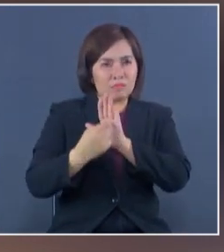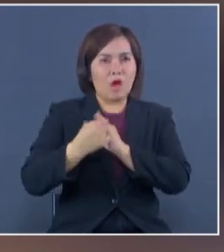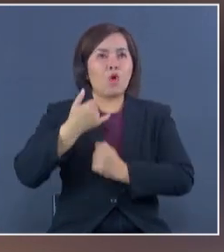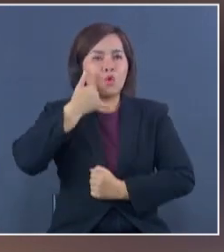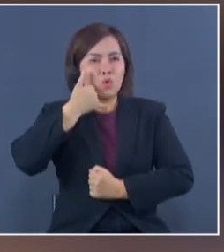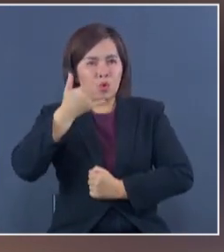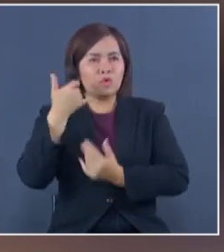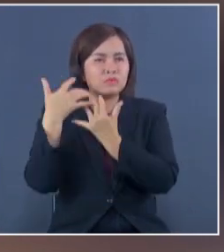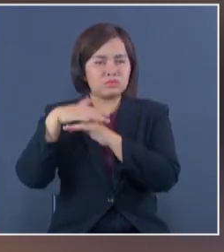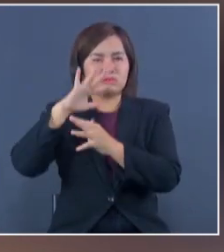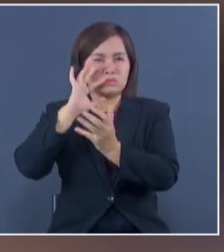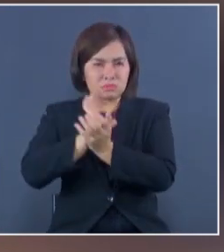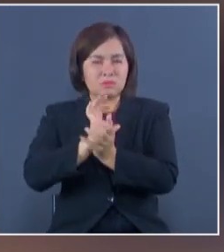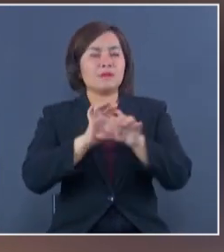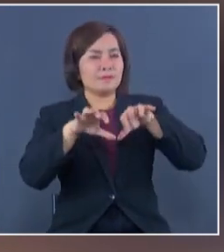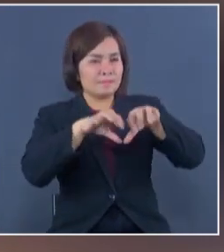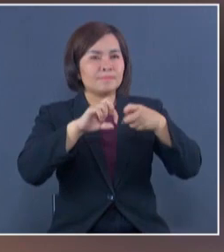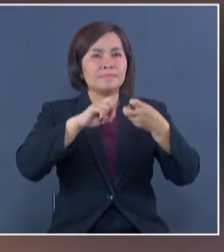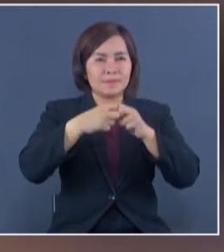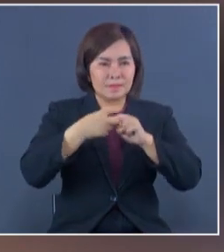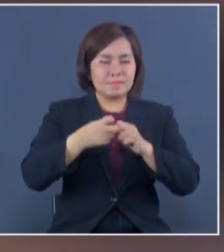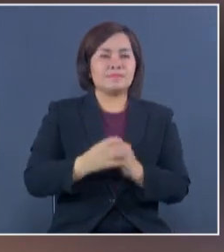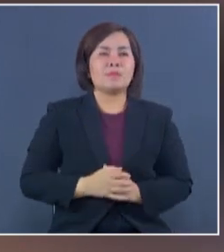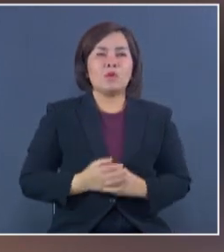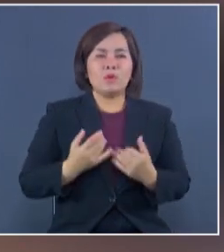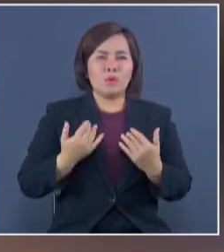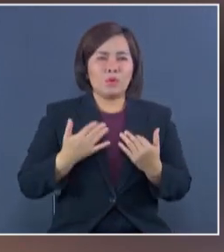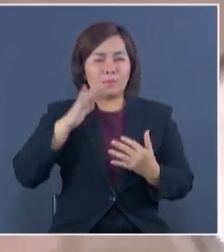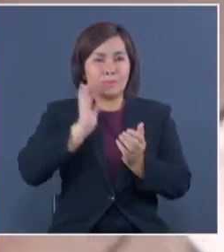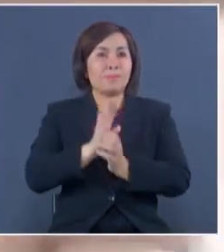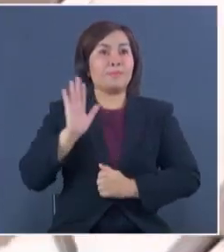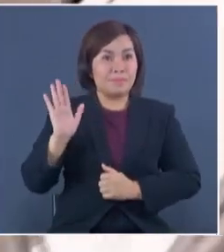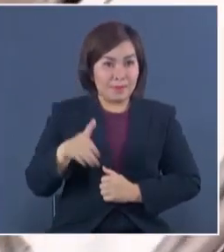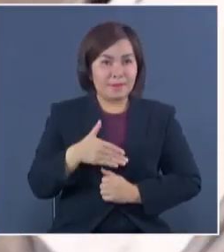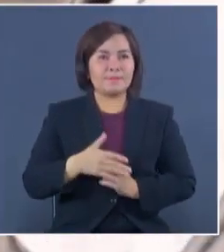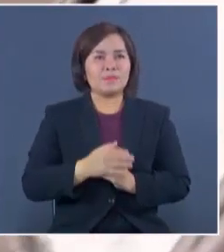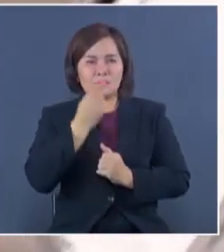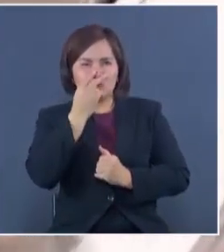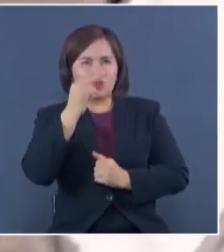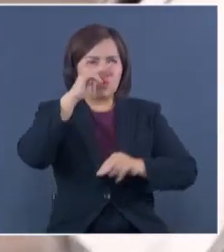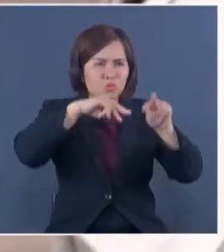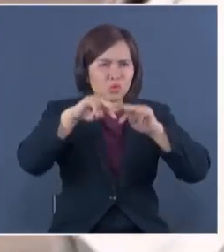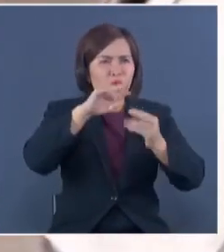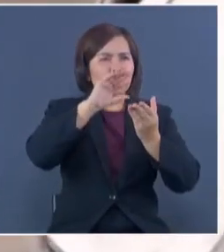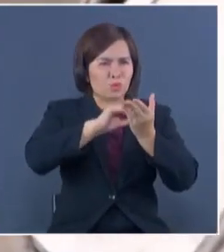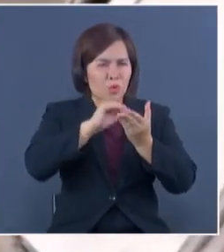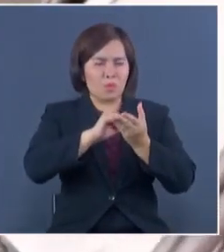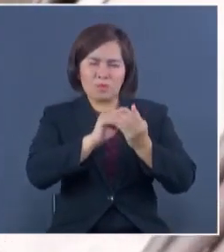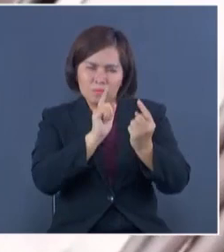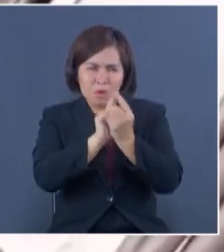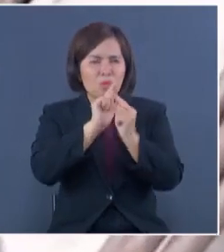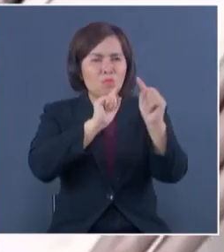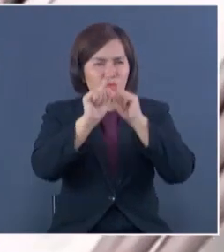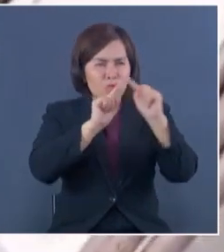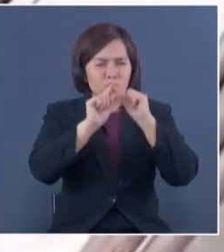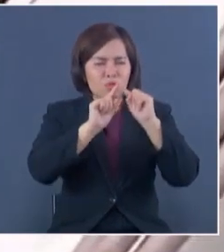จ้งตำรวจที่สภ.กันทรลักษณ์ไม่นานละค่ะตำรวจมาถึงก็มาตรวจสอบพร้อมกับเข้ามาพูดคุยกันต